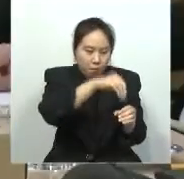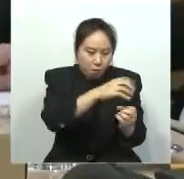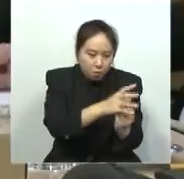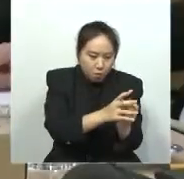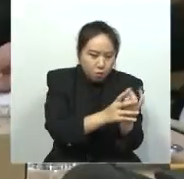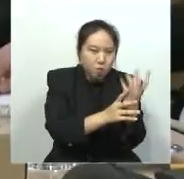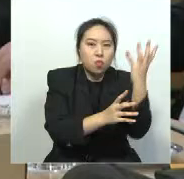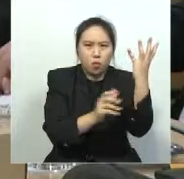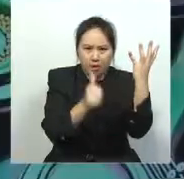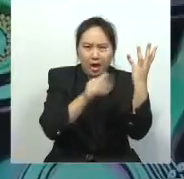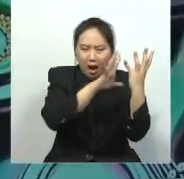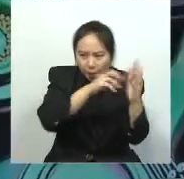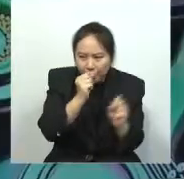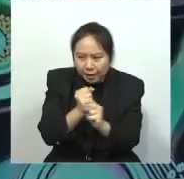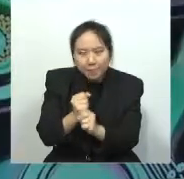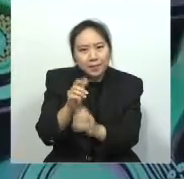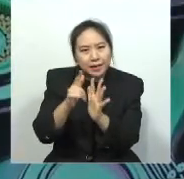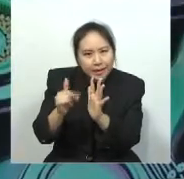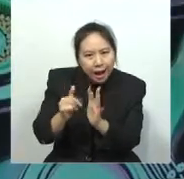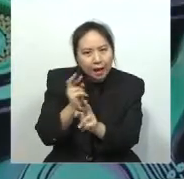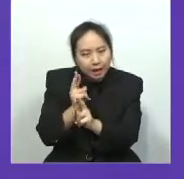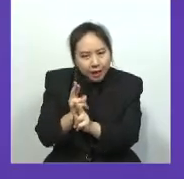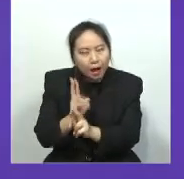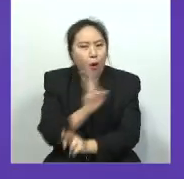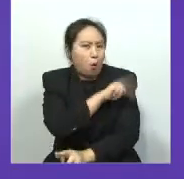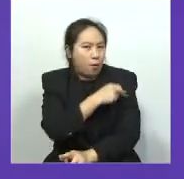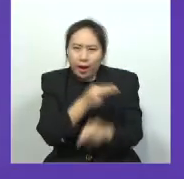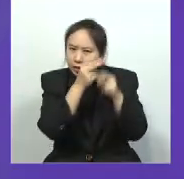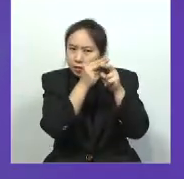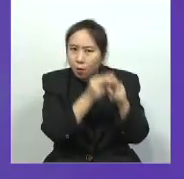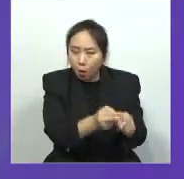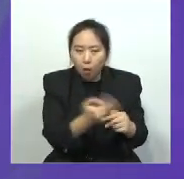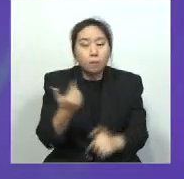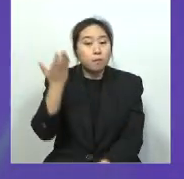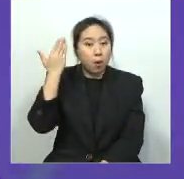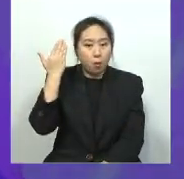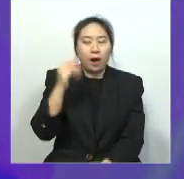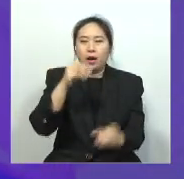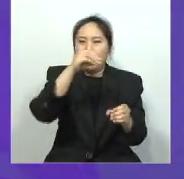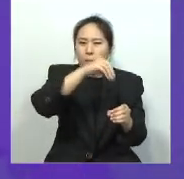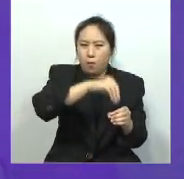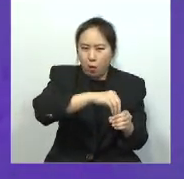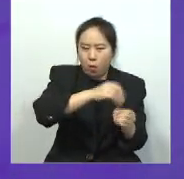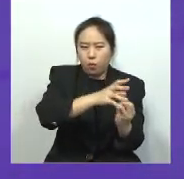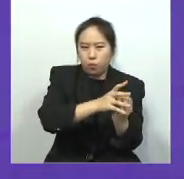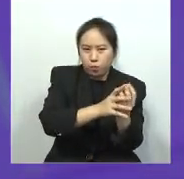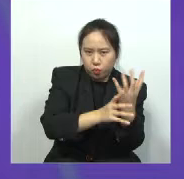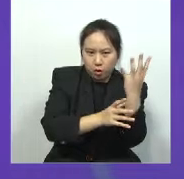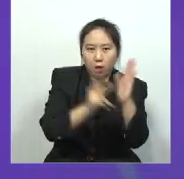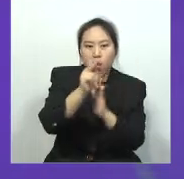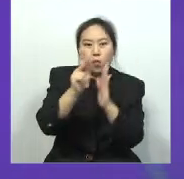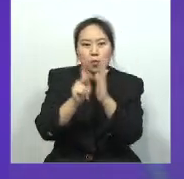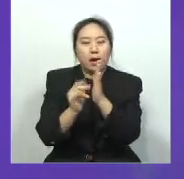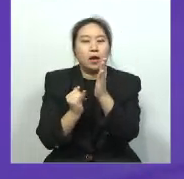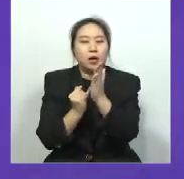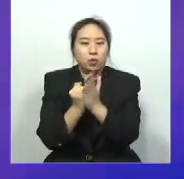รับเป็นวัตถุดิบนำมาสกัดเป็นสารสกัดกัญชาทางการแพทย์ซึ่งเมื่อวานนี้ก็ถือเป็นการปลูกกัญชาทางการแพทย์ที่ถูกต้องตามก